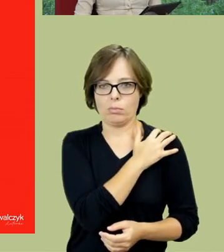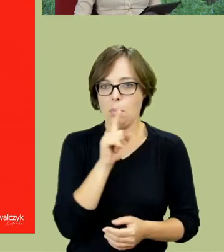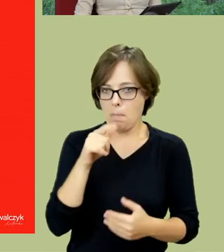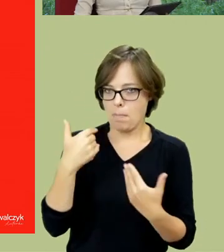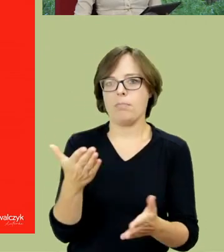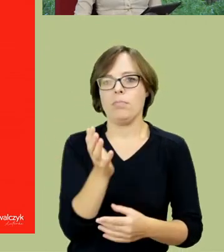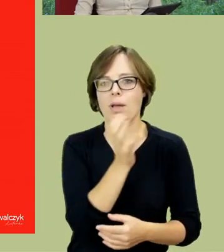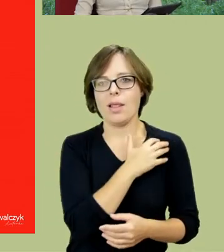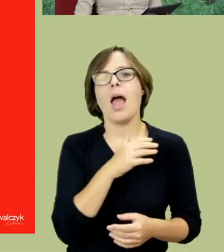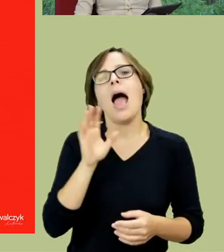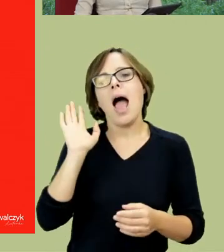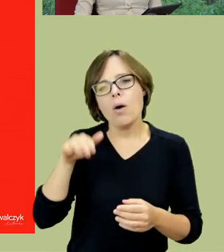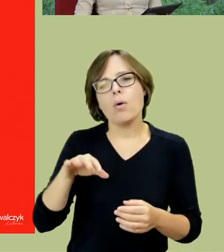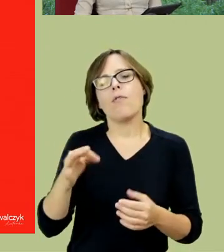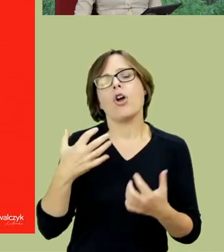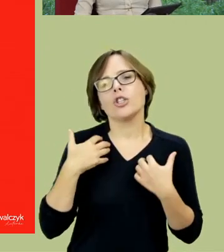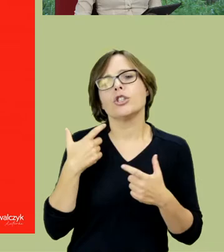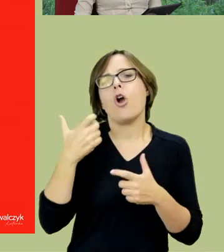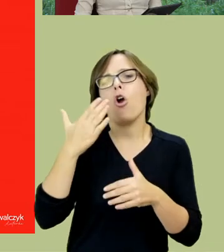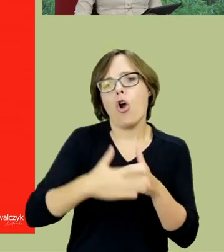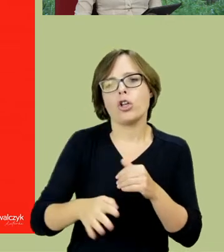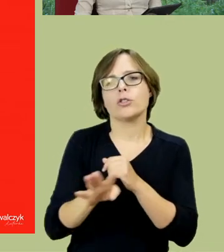koniec swojego życia w